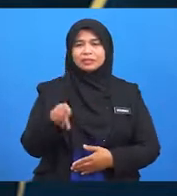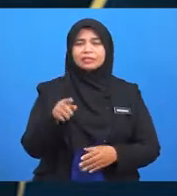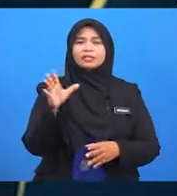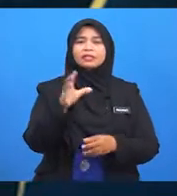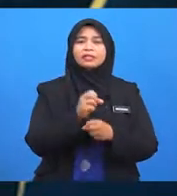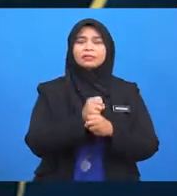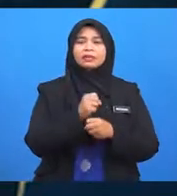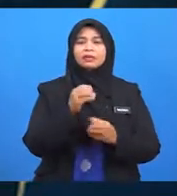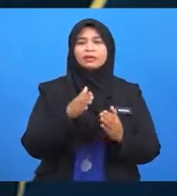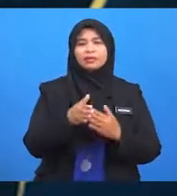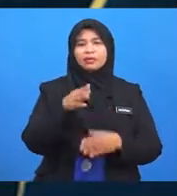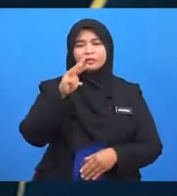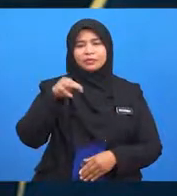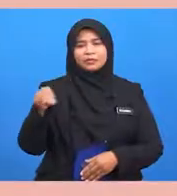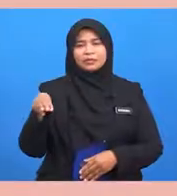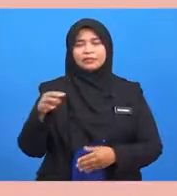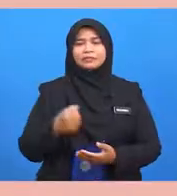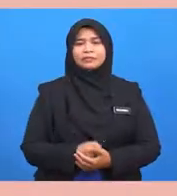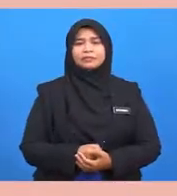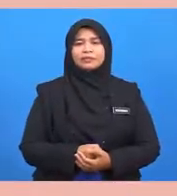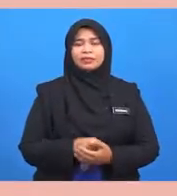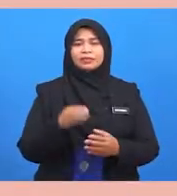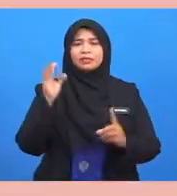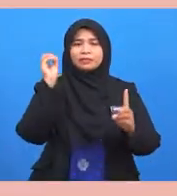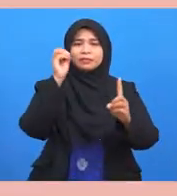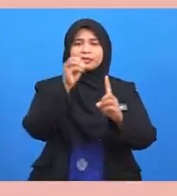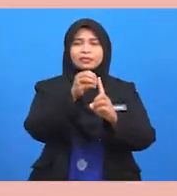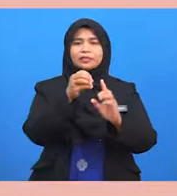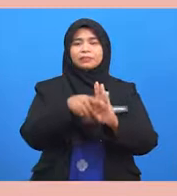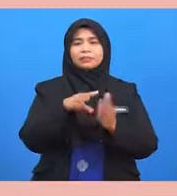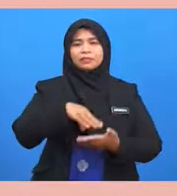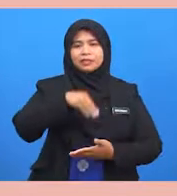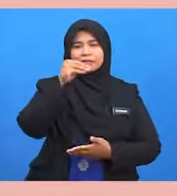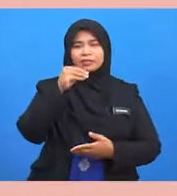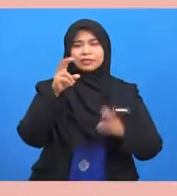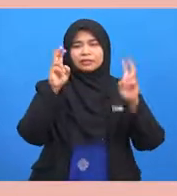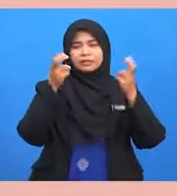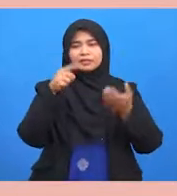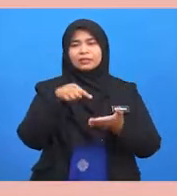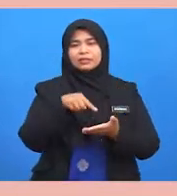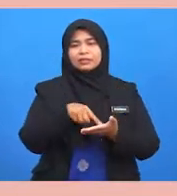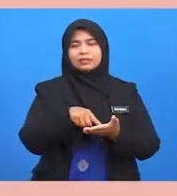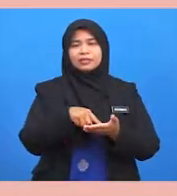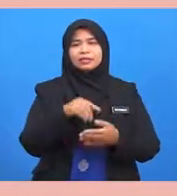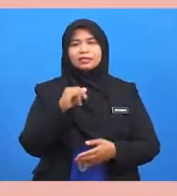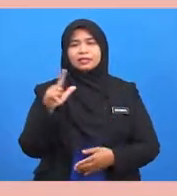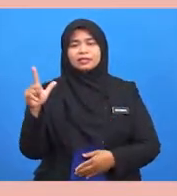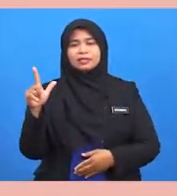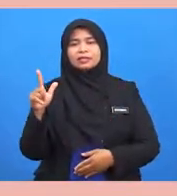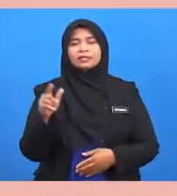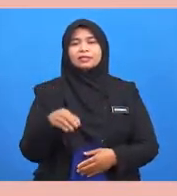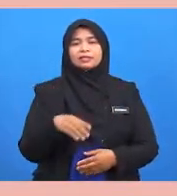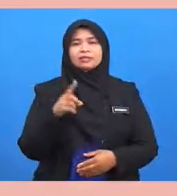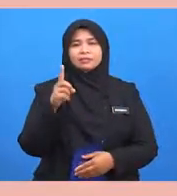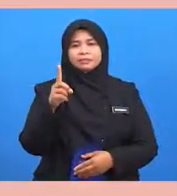dicapai oleh murid-murid. Objektif pembelajaran tajuk ini adalah